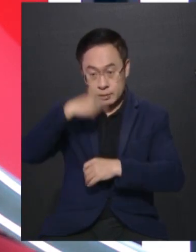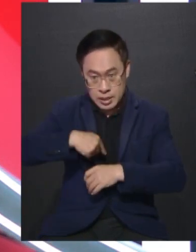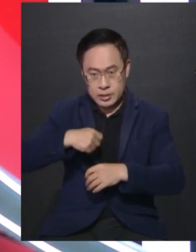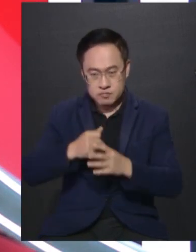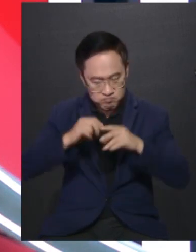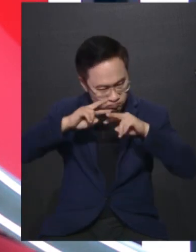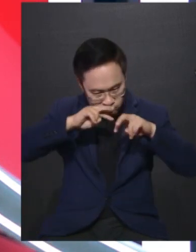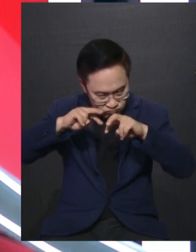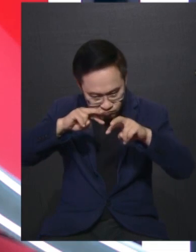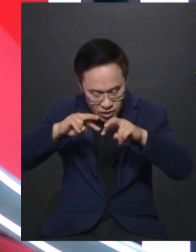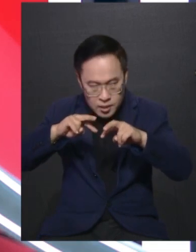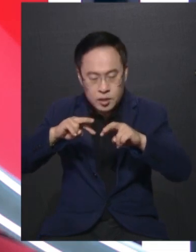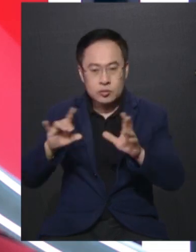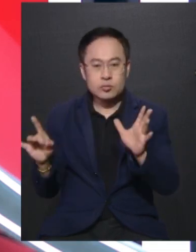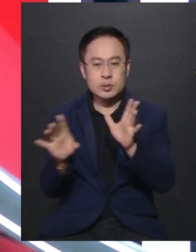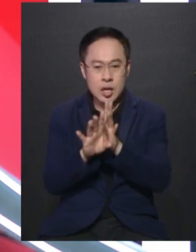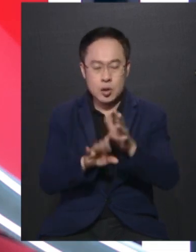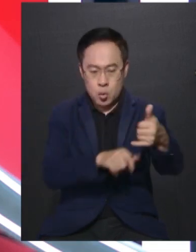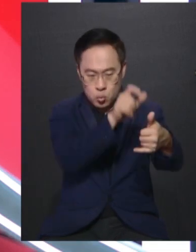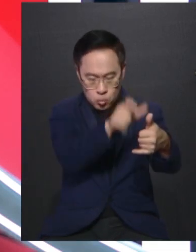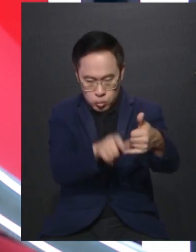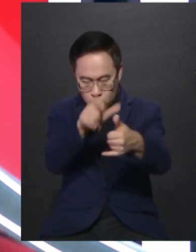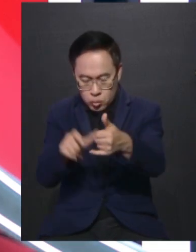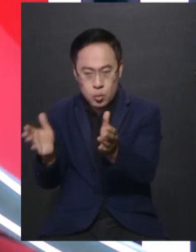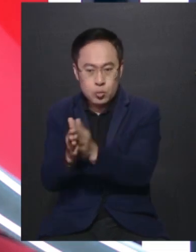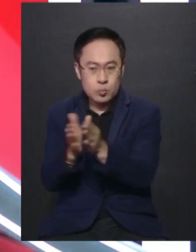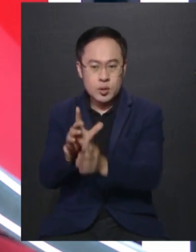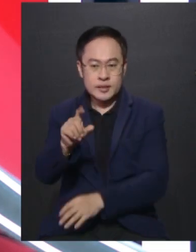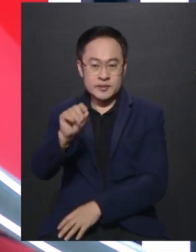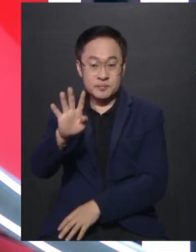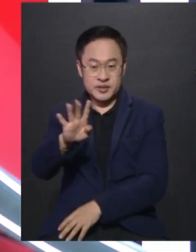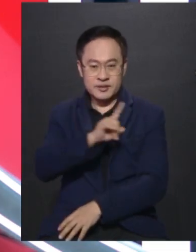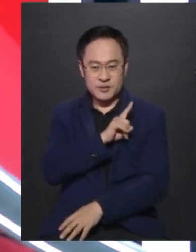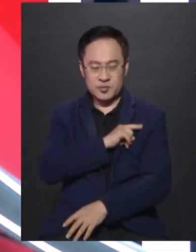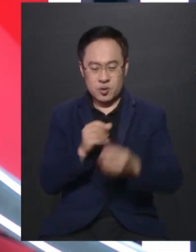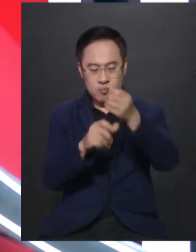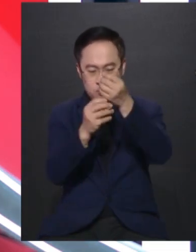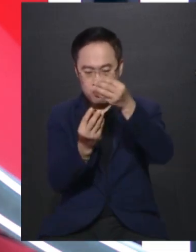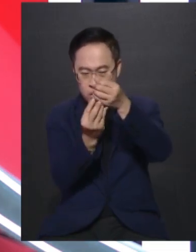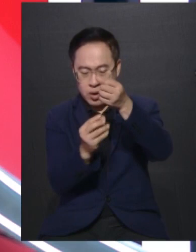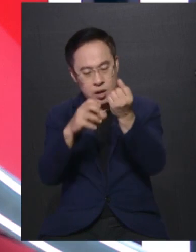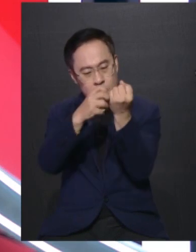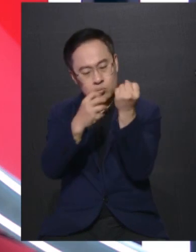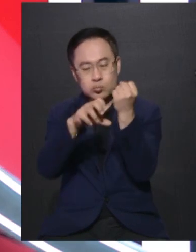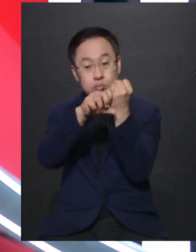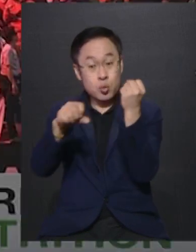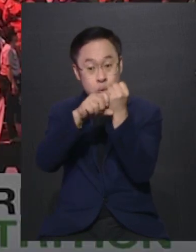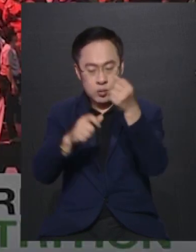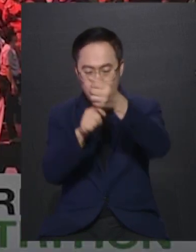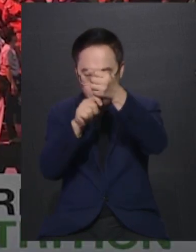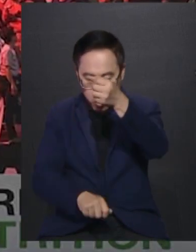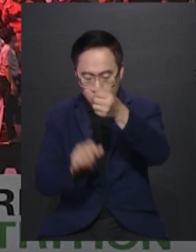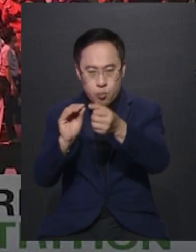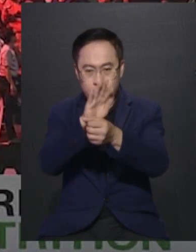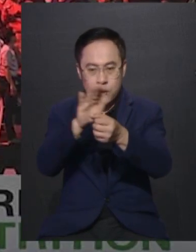าติดตามความคืบหน้าและก็รู้ตัว24คนที่เป็นต้นตอของการจุดพลุแฟร์ในการแข่งขันฟุตบอลอาเซียนคัพเมื่อช่วง